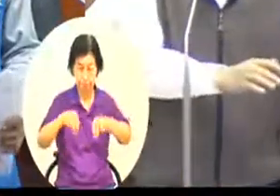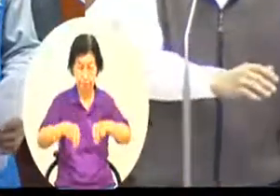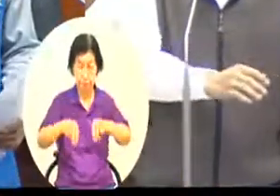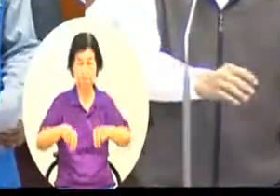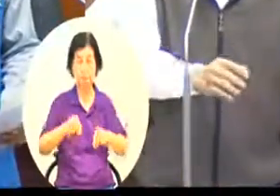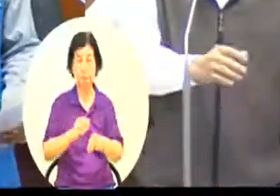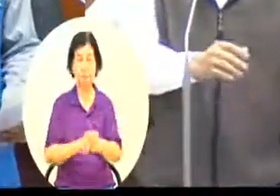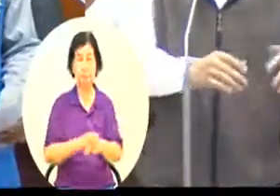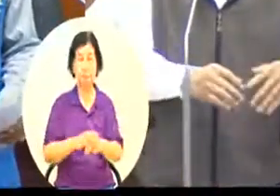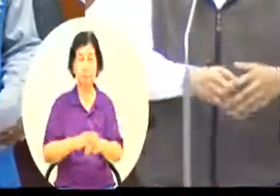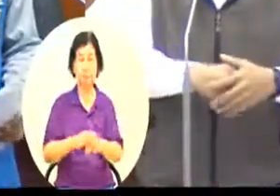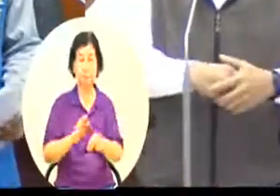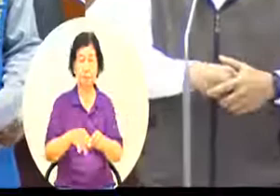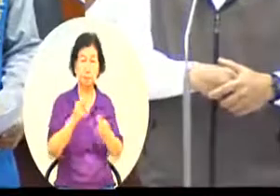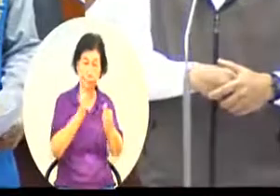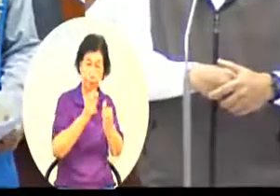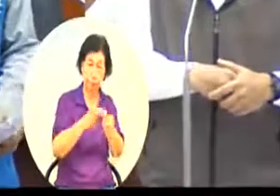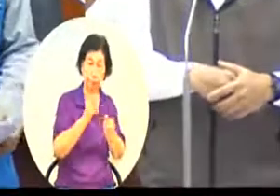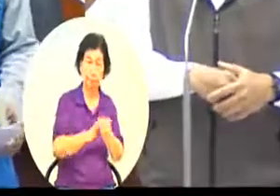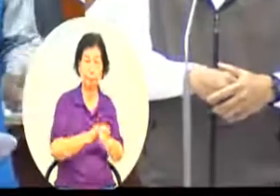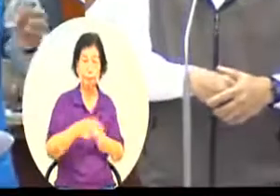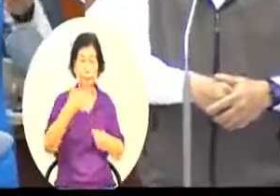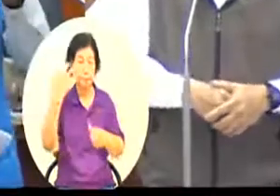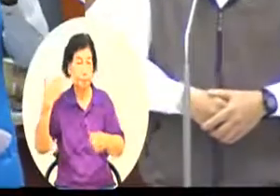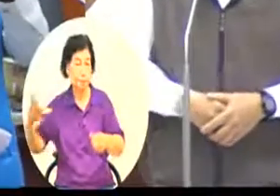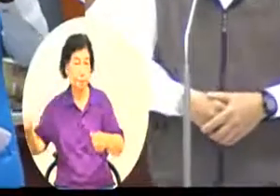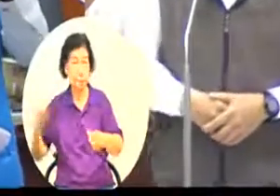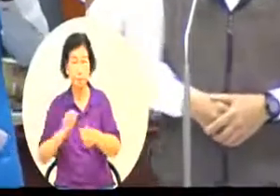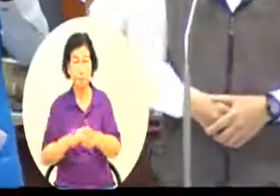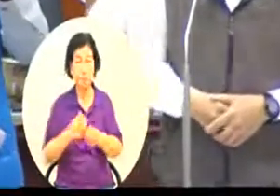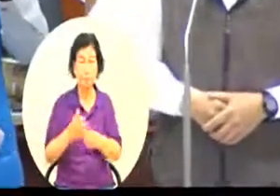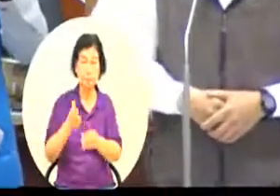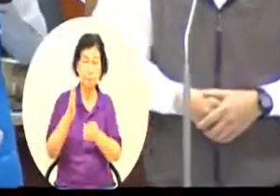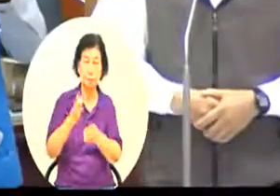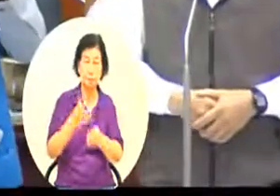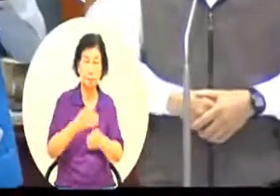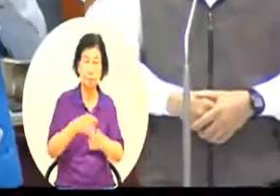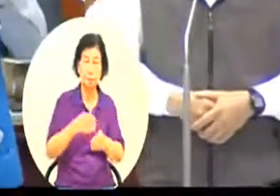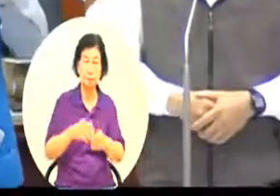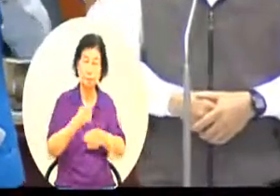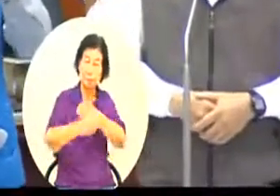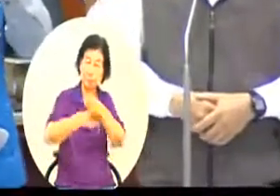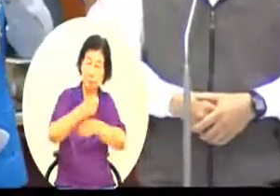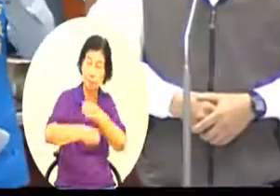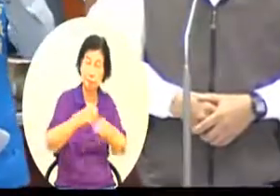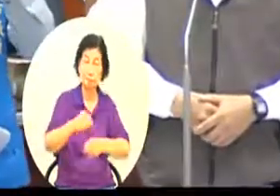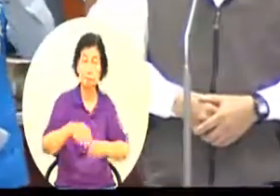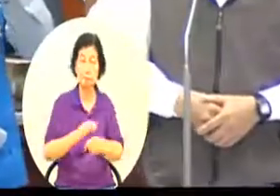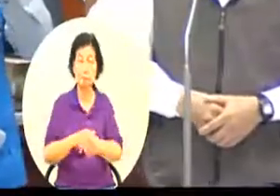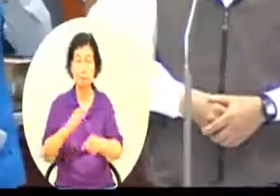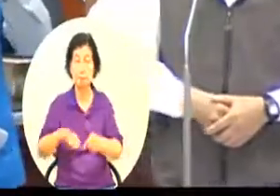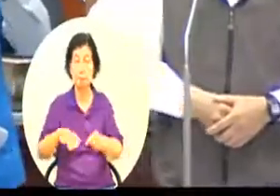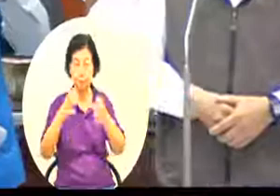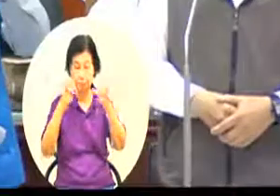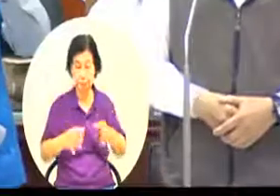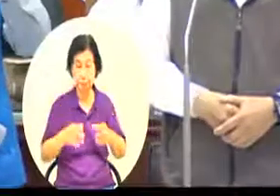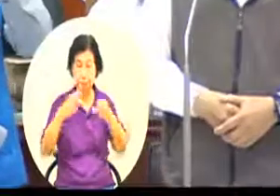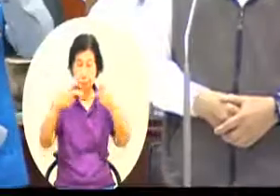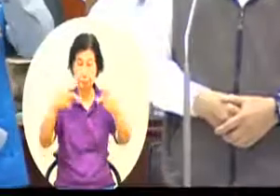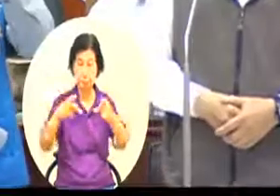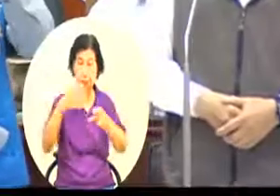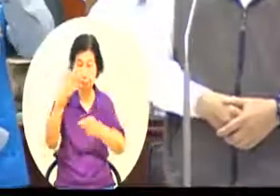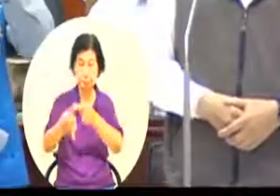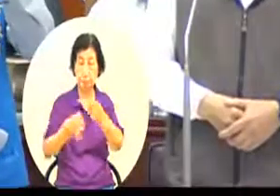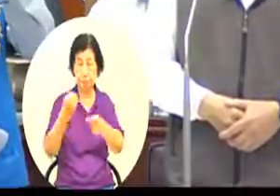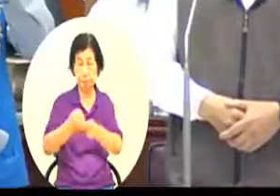快速的去进行水上活动的这些相关的开发。 局长，捷运从成立到现在已经有几年了，你想想好了，几